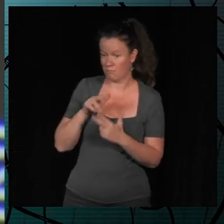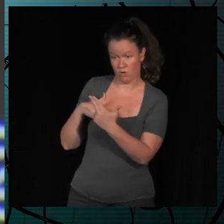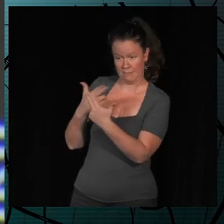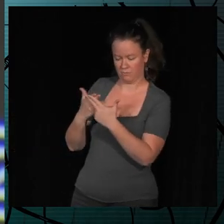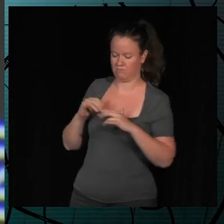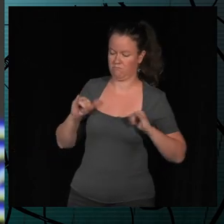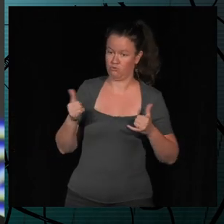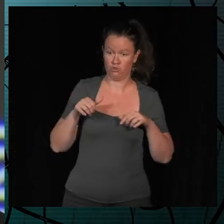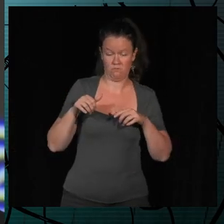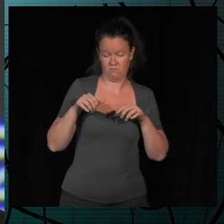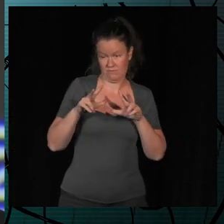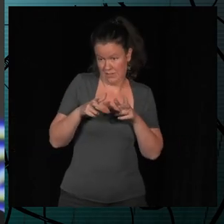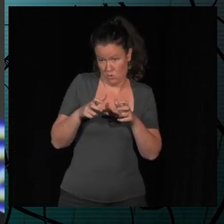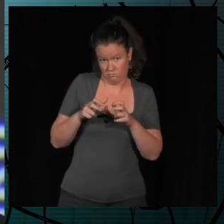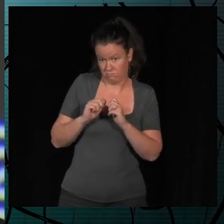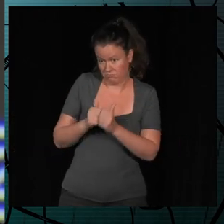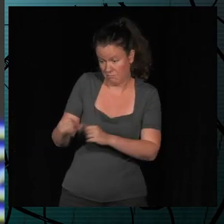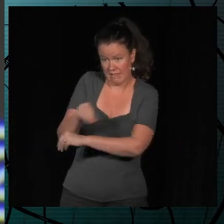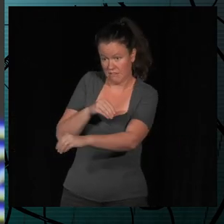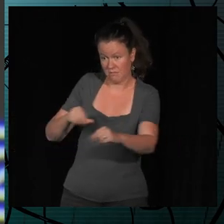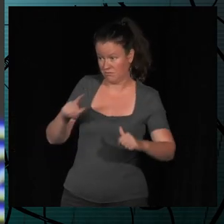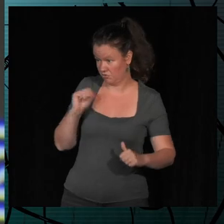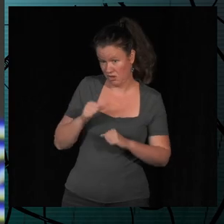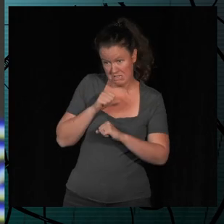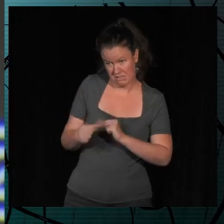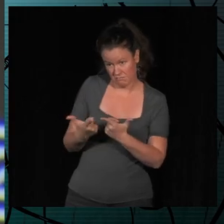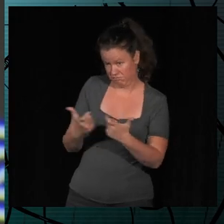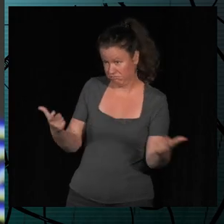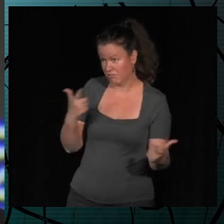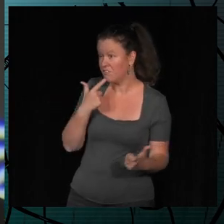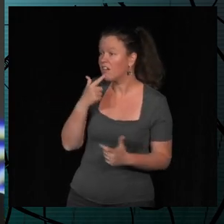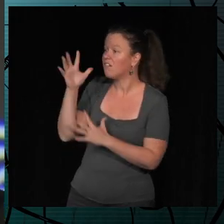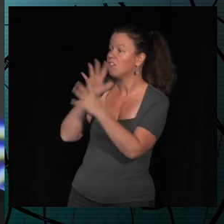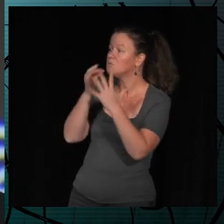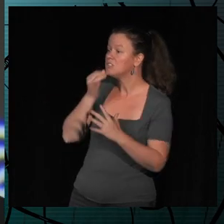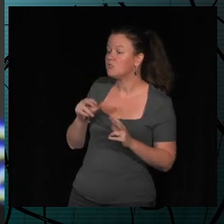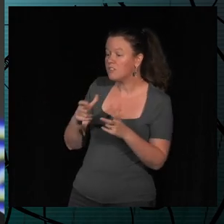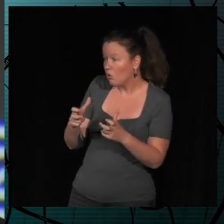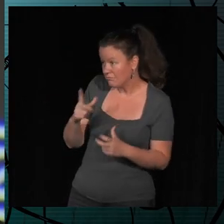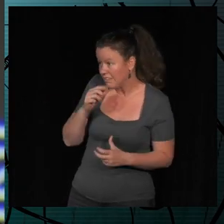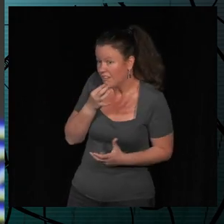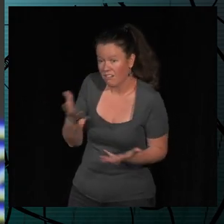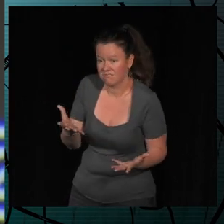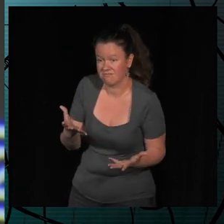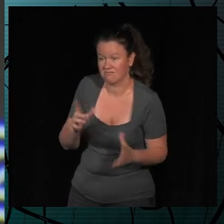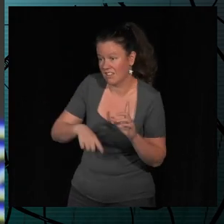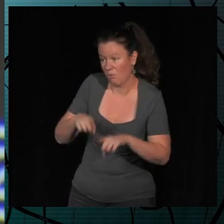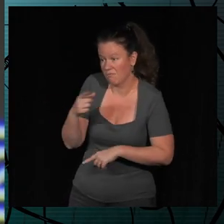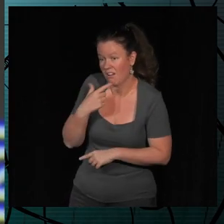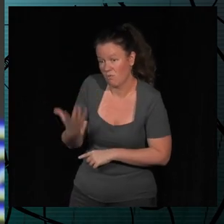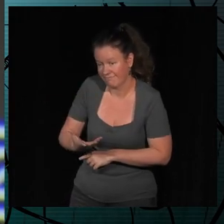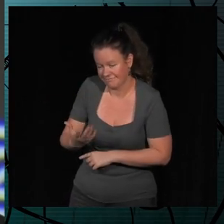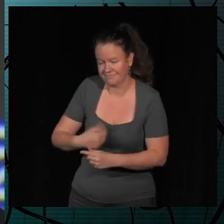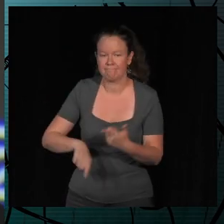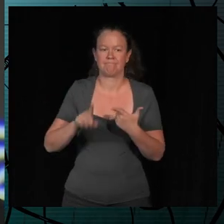deuxième chose à laquelle qui est incontournable c'est évidemment la question addiction la question addiction elle est très compliqué il faut que